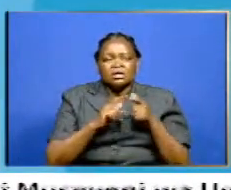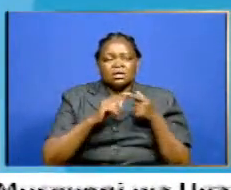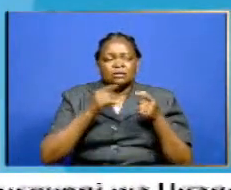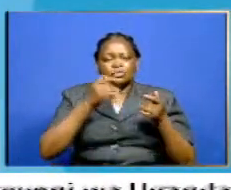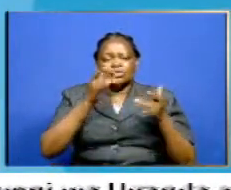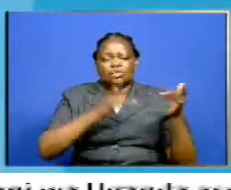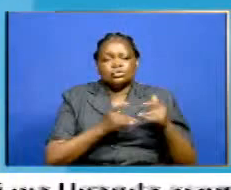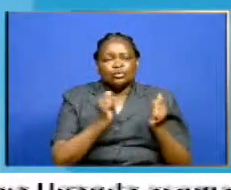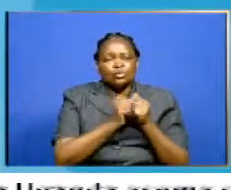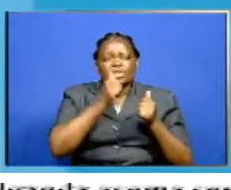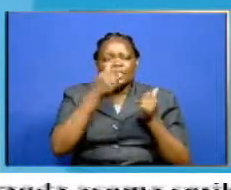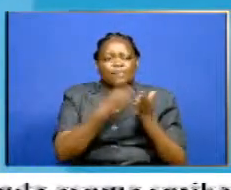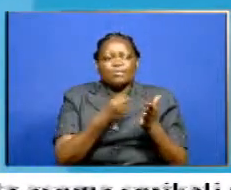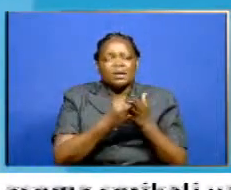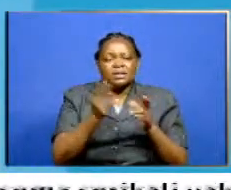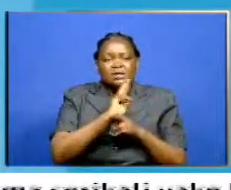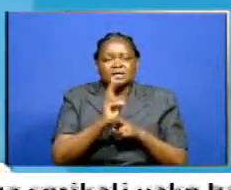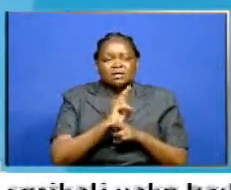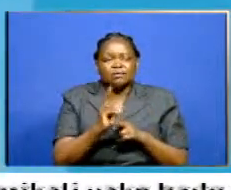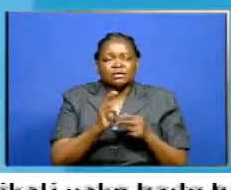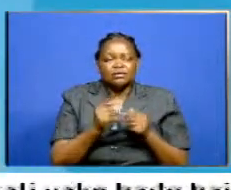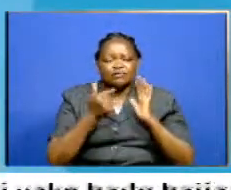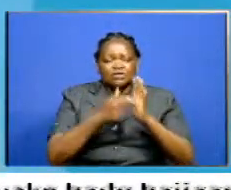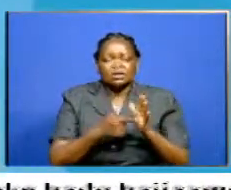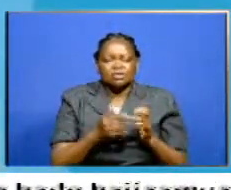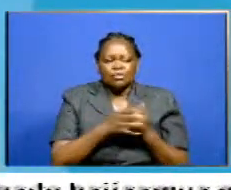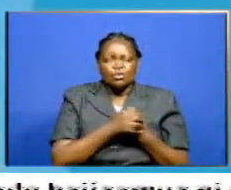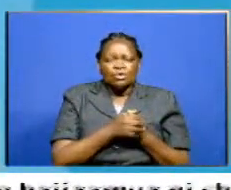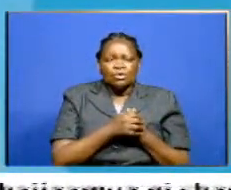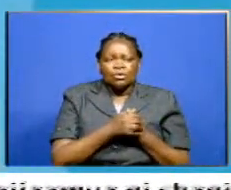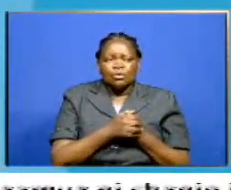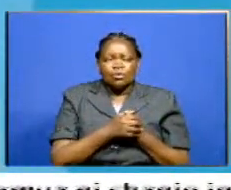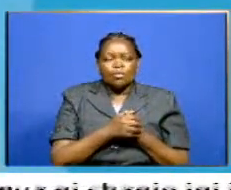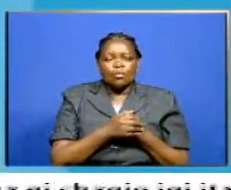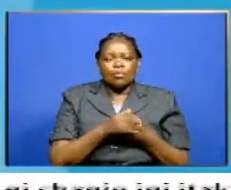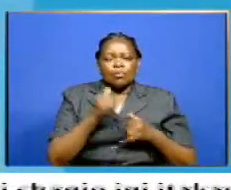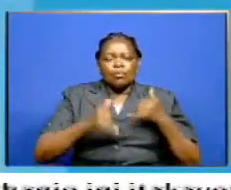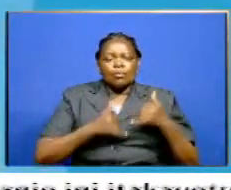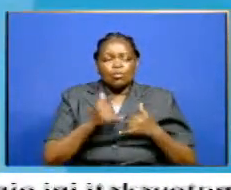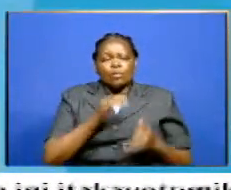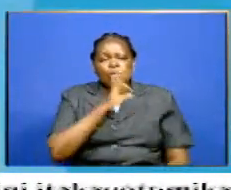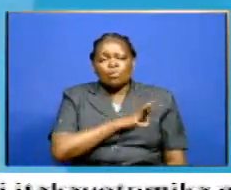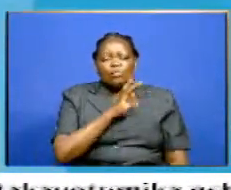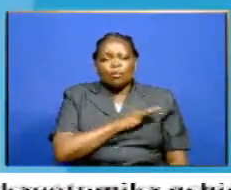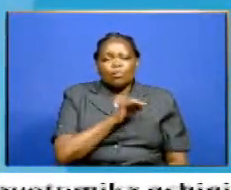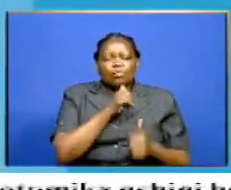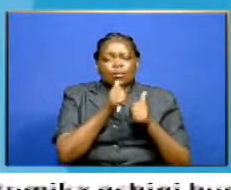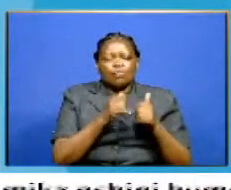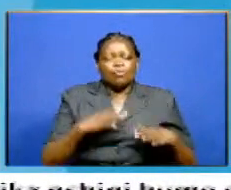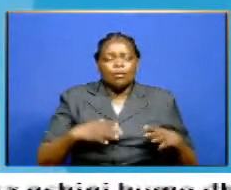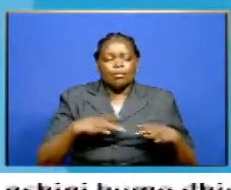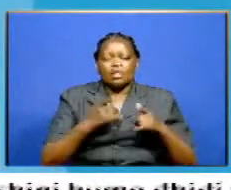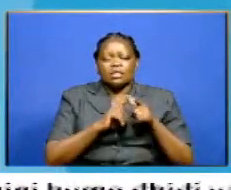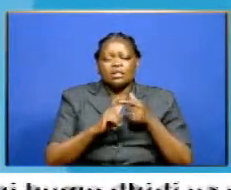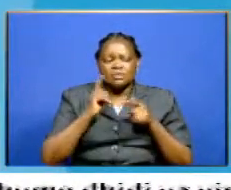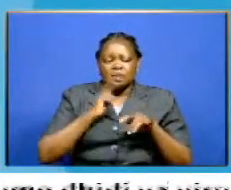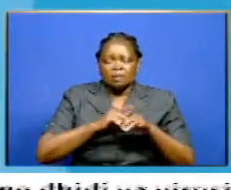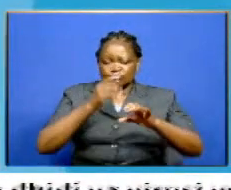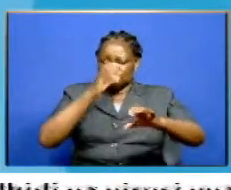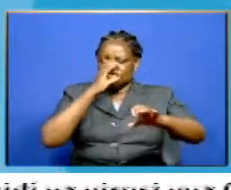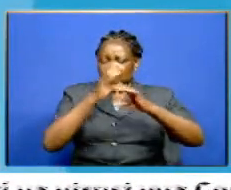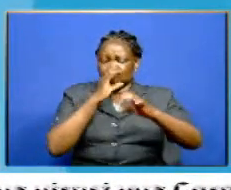zile fedha ambazo zinatumika katika kwa mfano entertainment allowance ya wajumbe na watu wagani, ukiziangalia